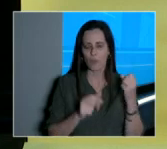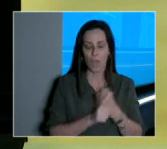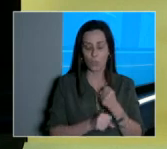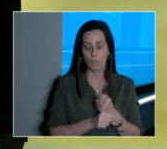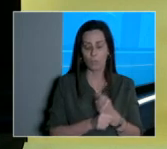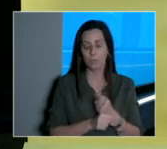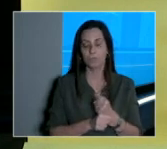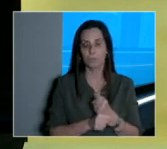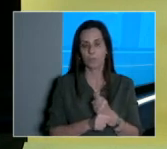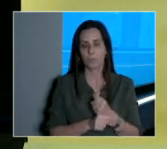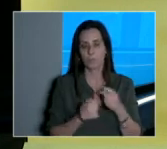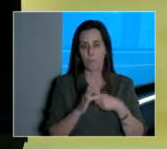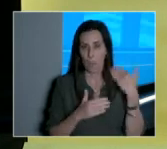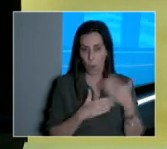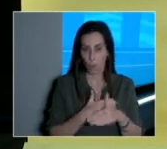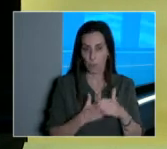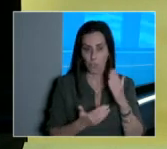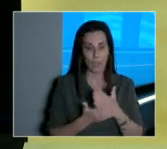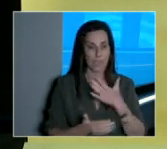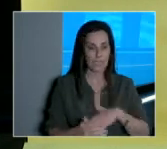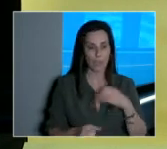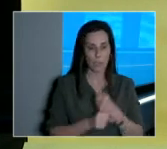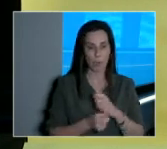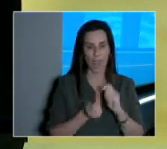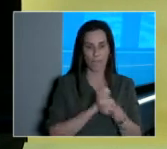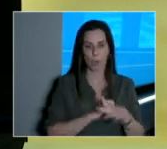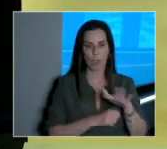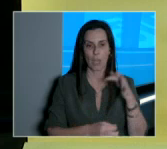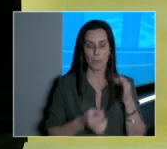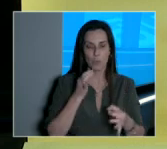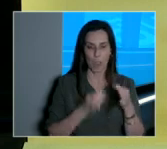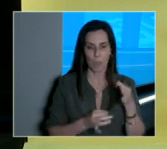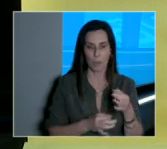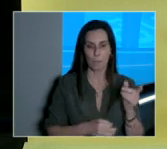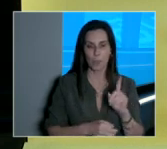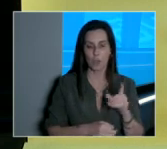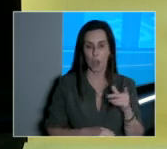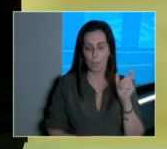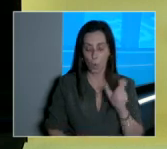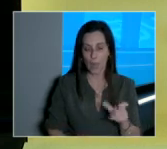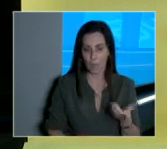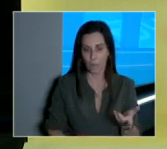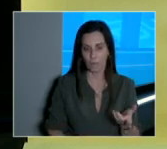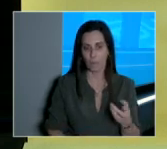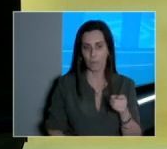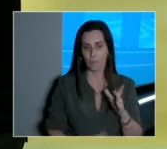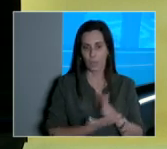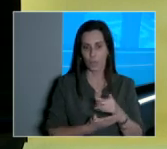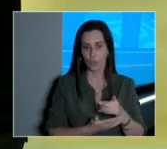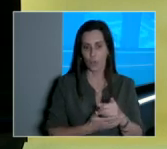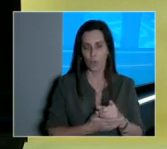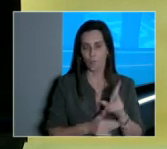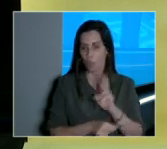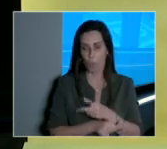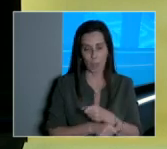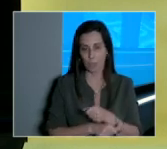בהם. ובפעם האחרונה שכבר רצינו לעשות רפורמות במערכת המשפט העליון, מי שהיה מחויב למערכת המשפט העליון והחליט שהוא המגן